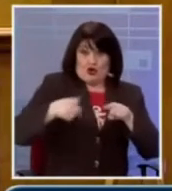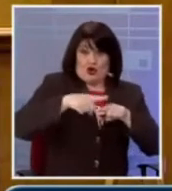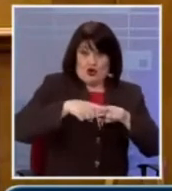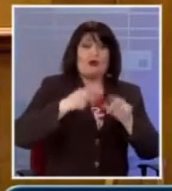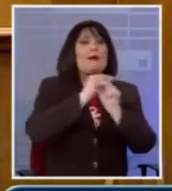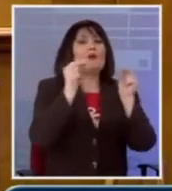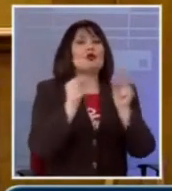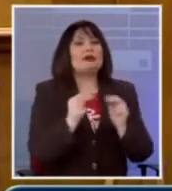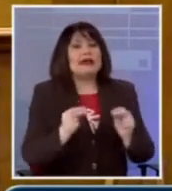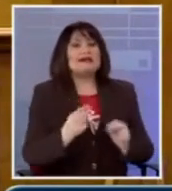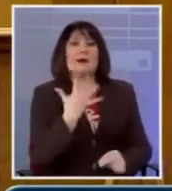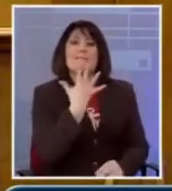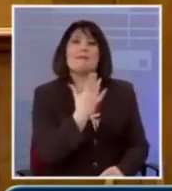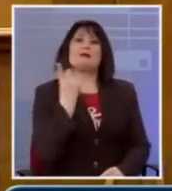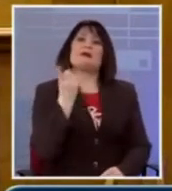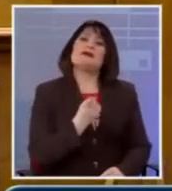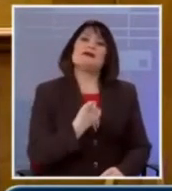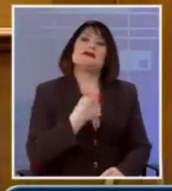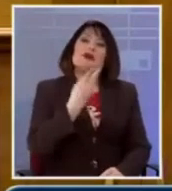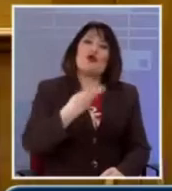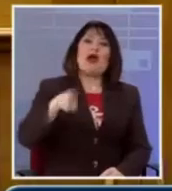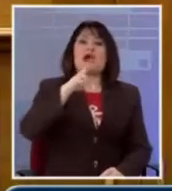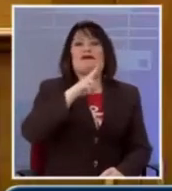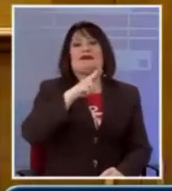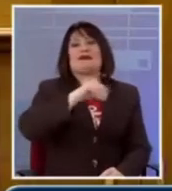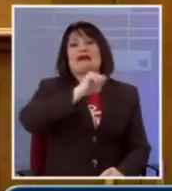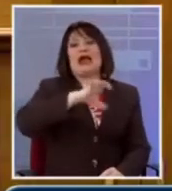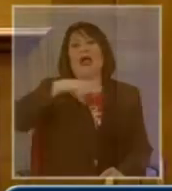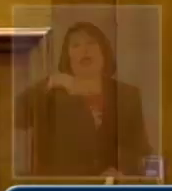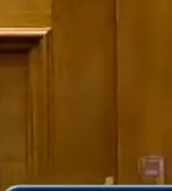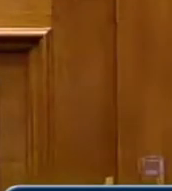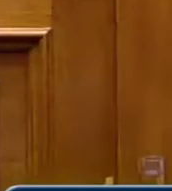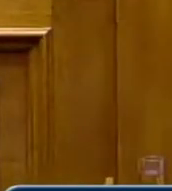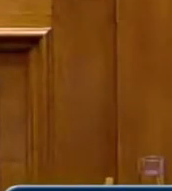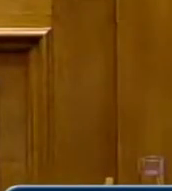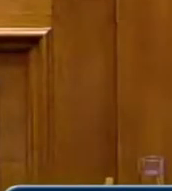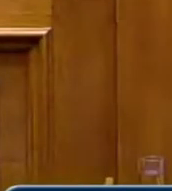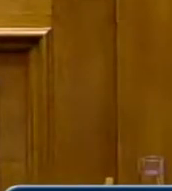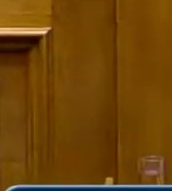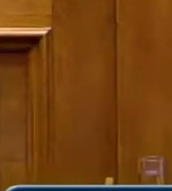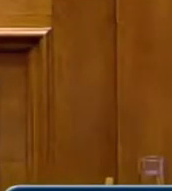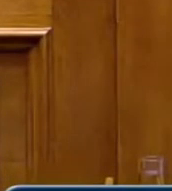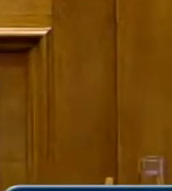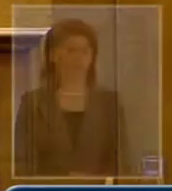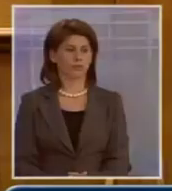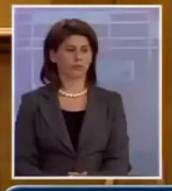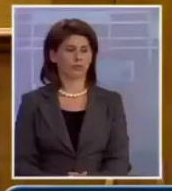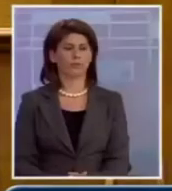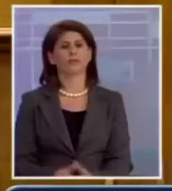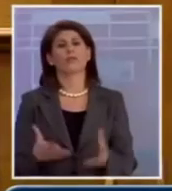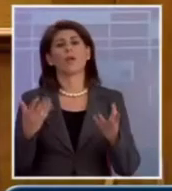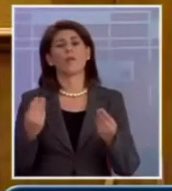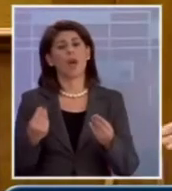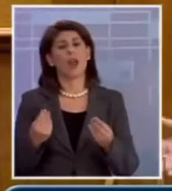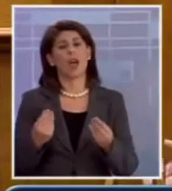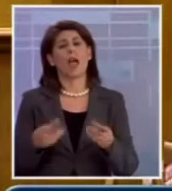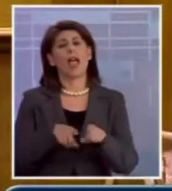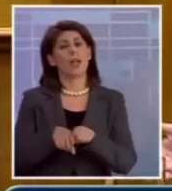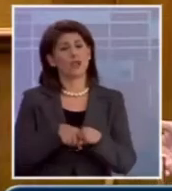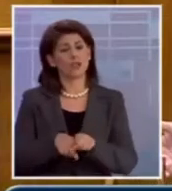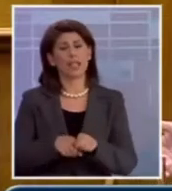τελικά 5% αύξηση στο αγροτικό ΑΕΠ. Είναι πολλά και αφορούν είτε ιδιαίτερα τους συνεταιρισμούς,